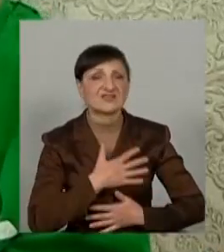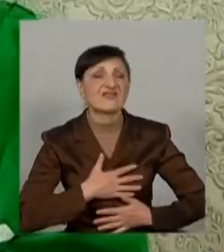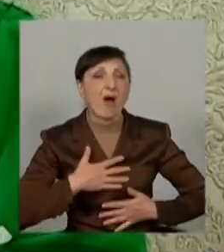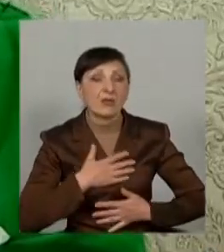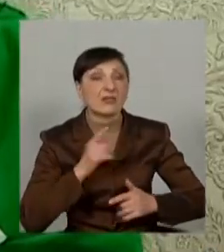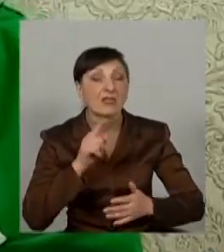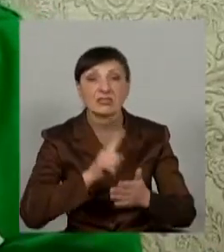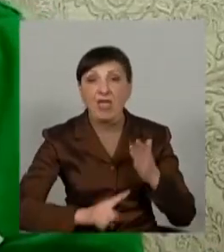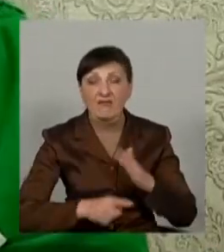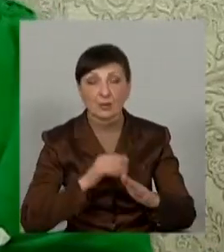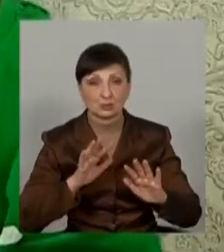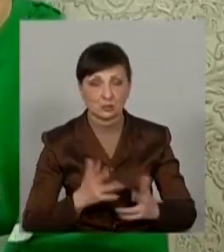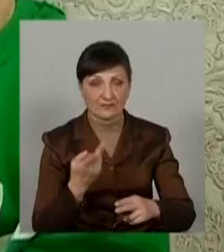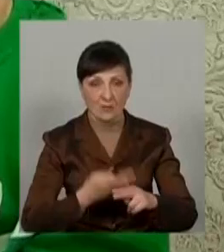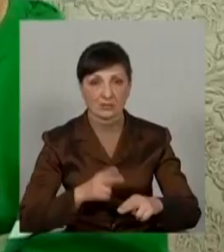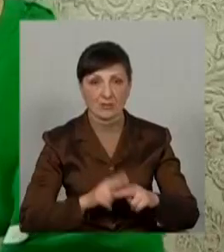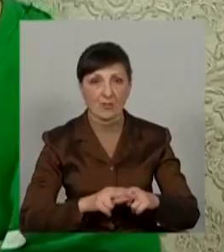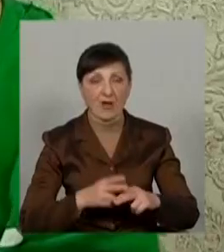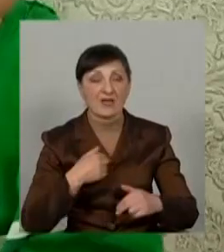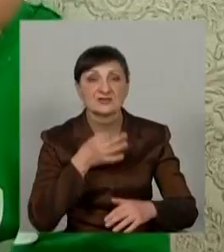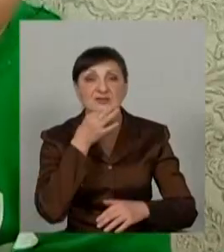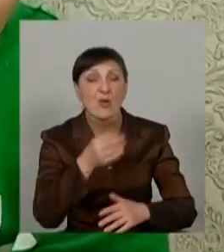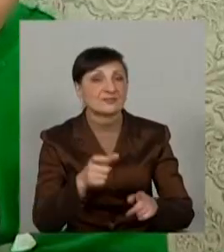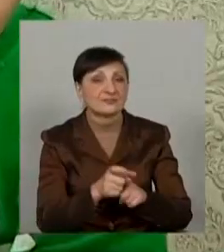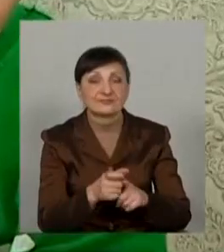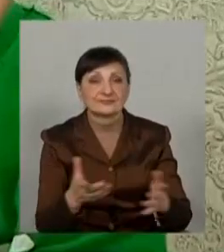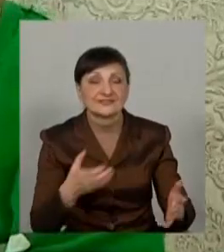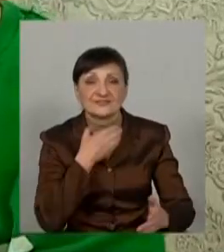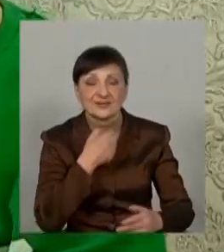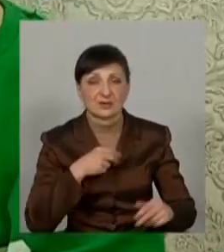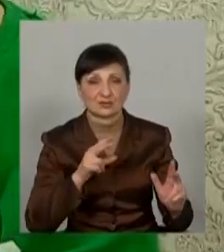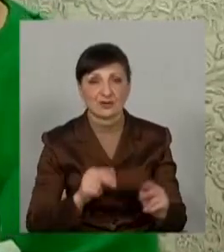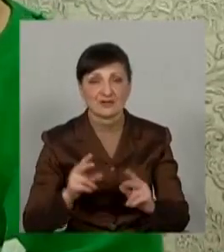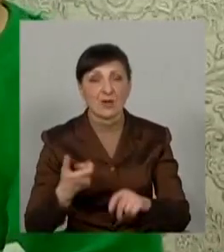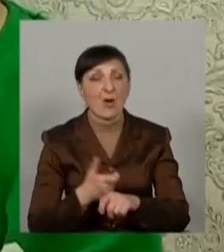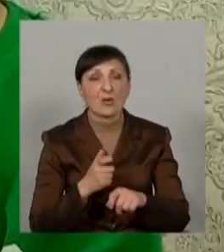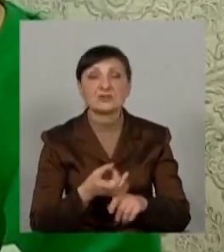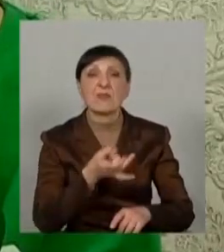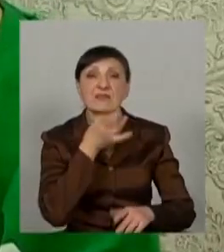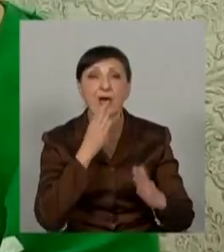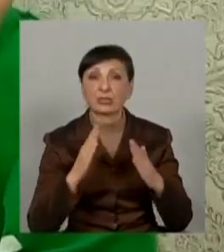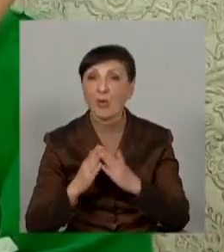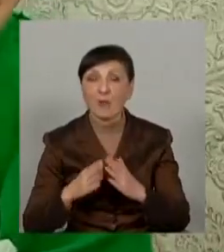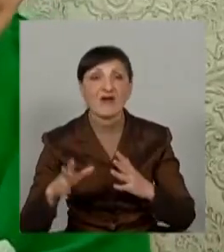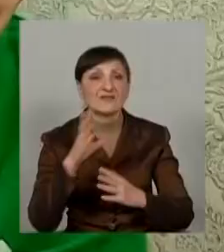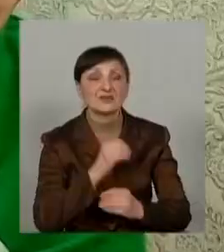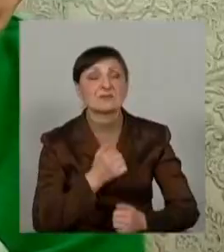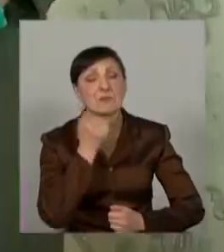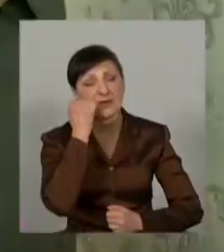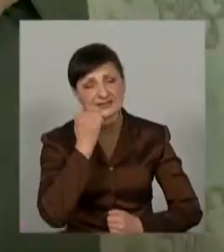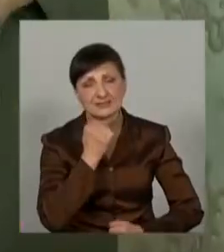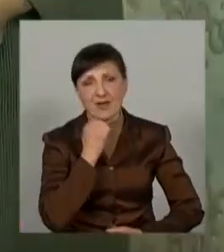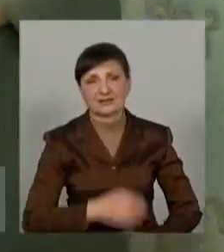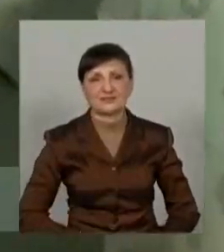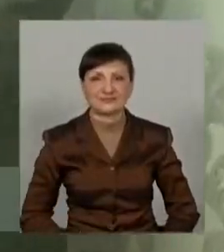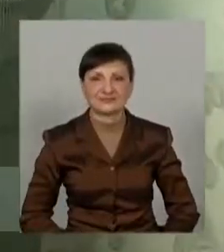не верится, что такое случилось. Я не могу выразить словами, как я счастлива. Мне очень понравился дом. Всем еще раз спасибо.